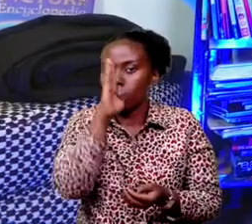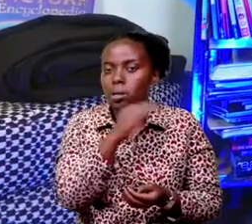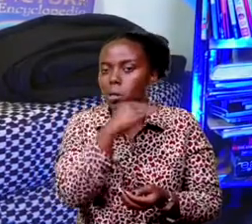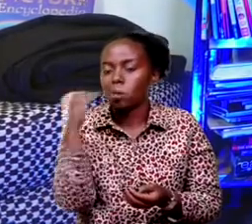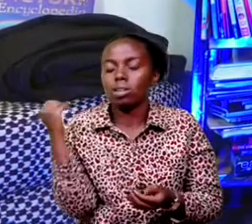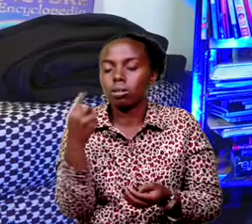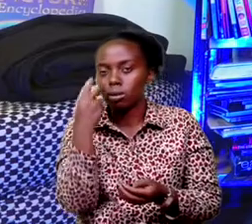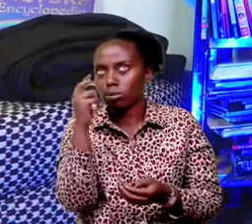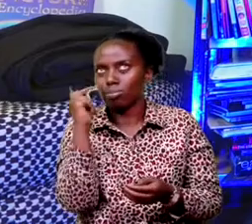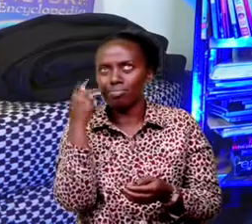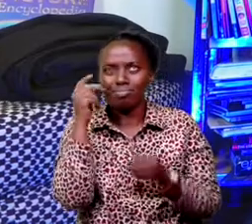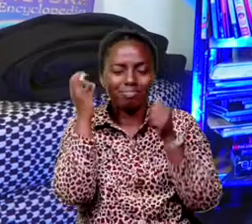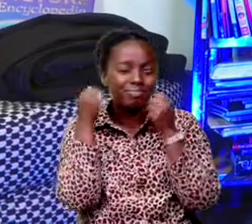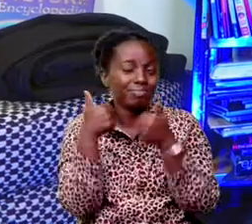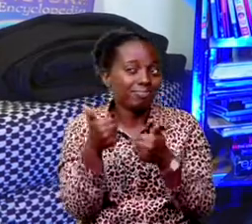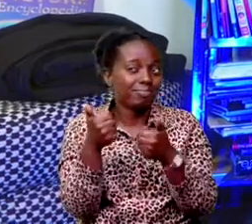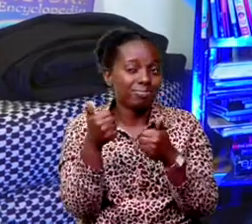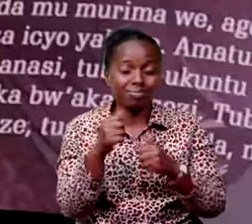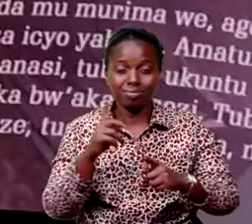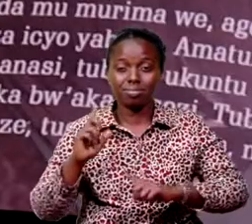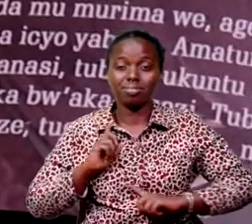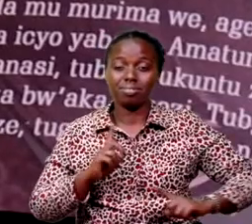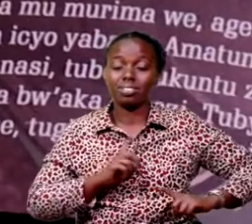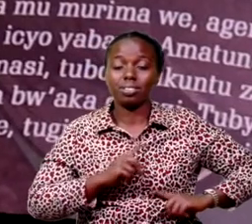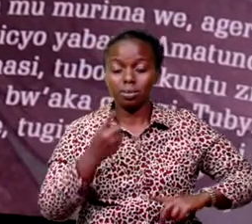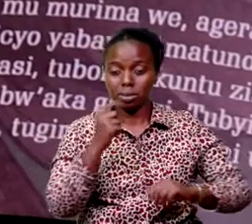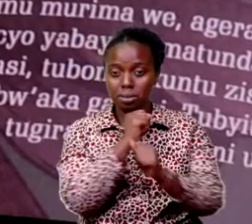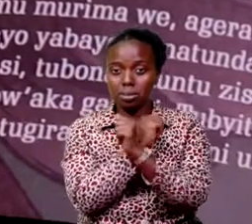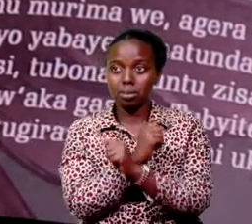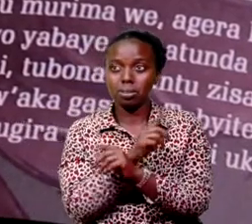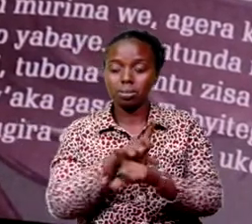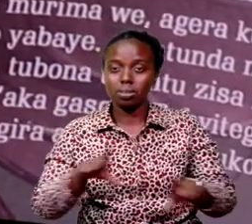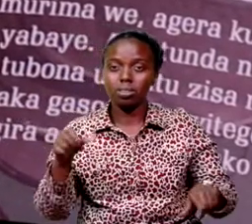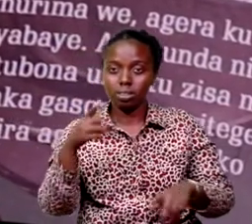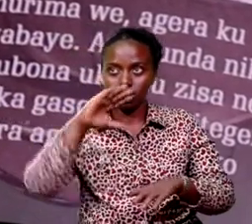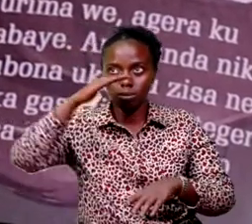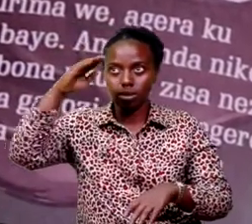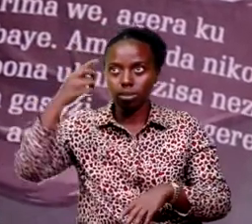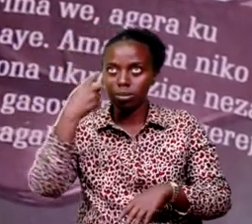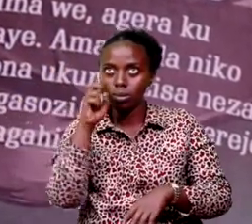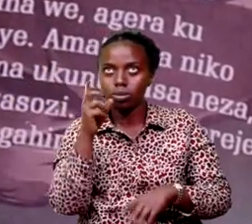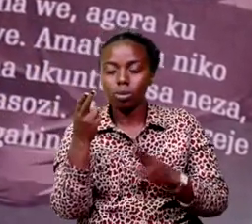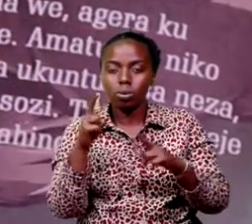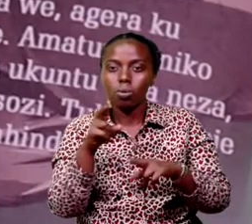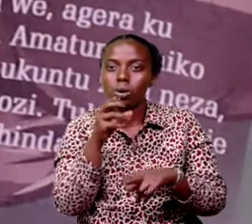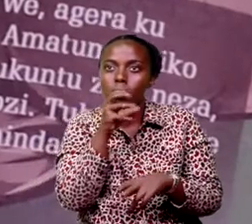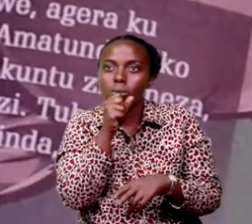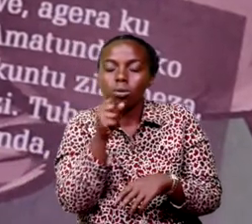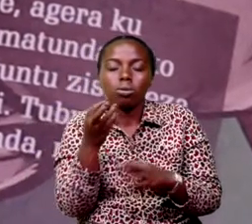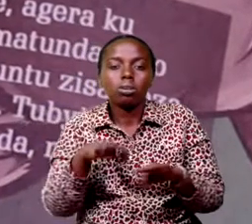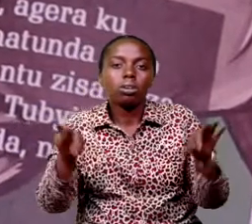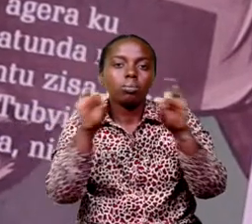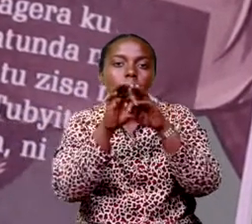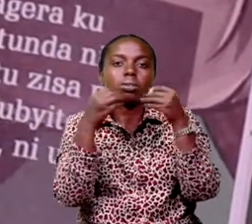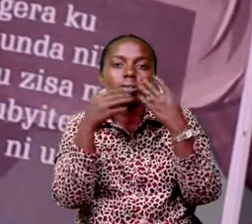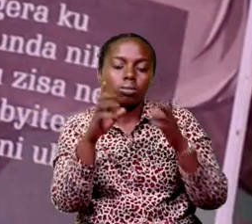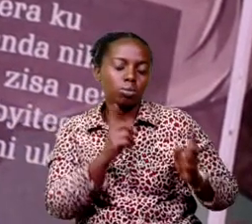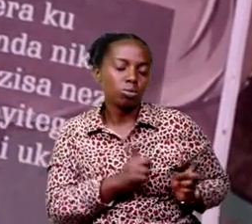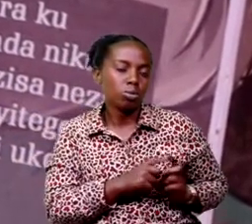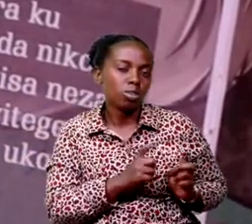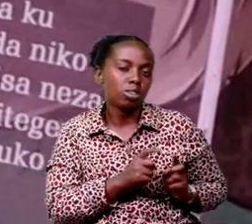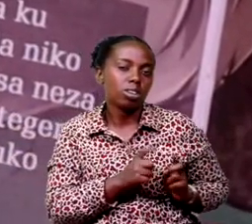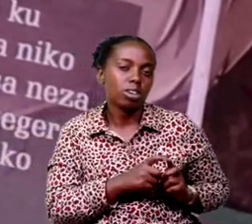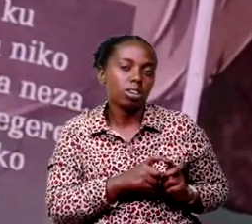neza wagira ngo ni ingabo zirinze ubutaka bw'aka gasozi tubyitegereje tubona kuba amatunda ntacyo bimaze tugira